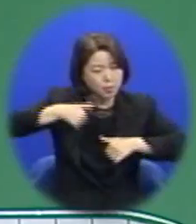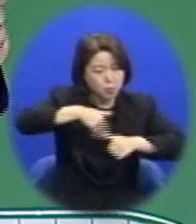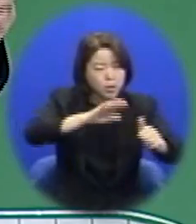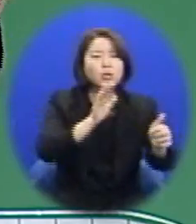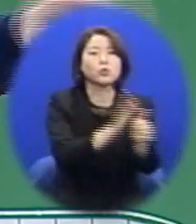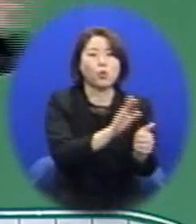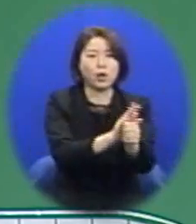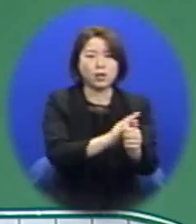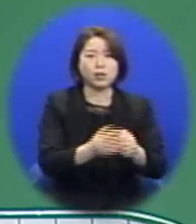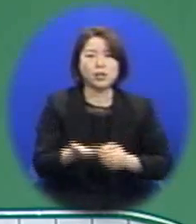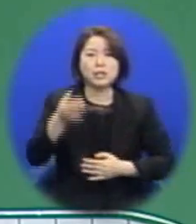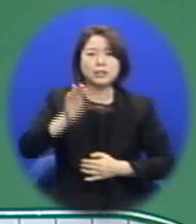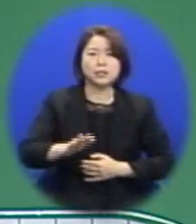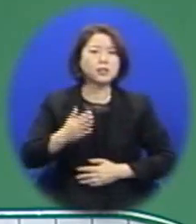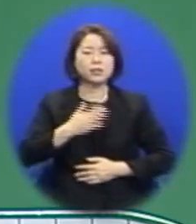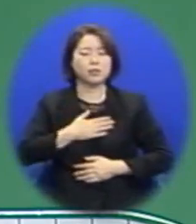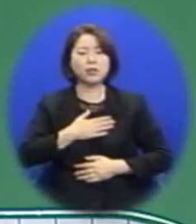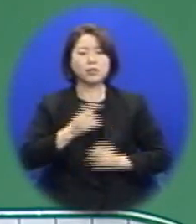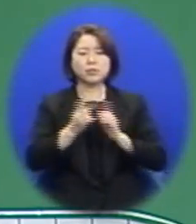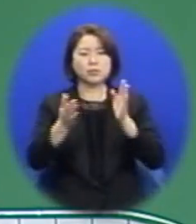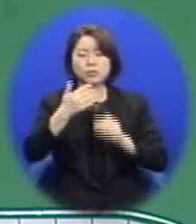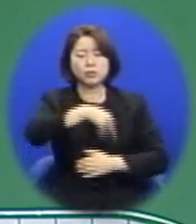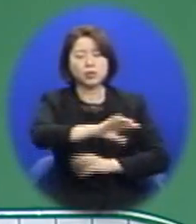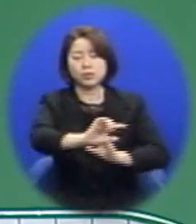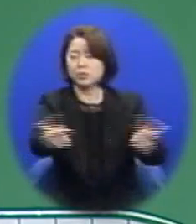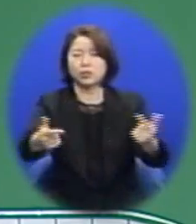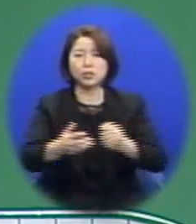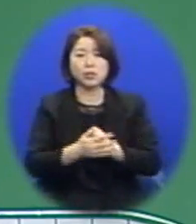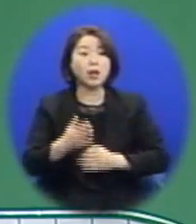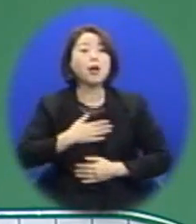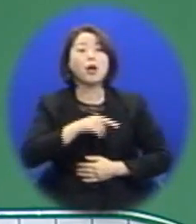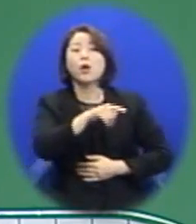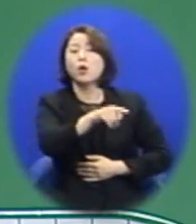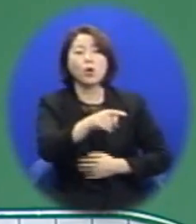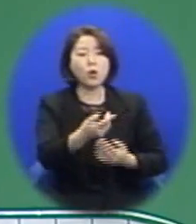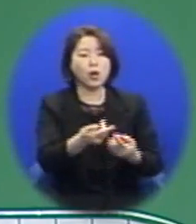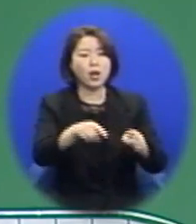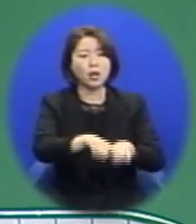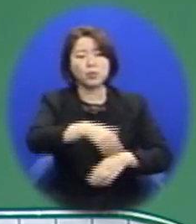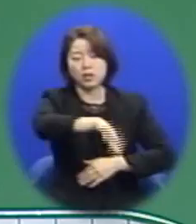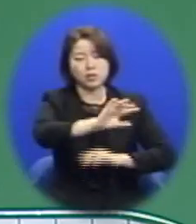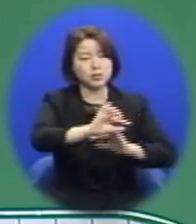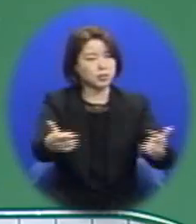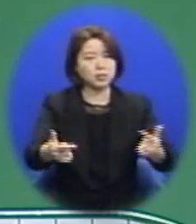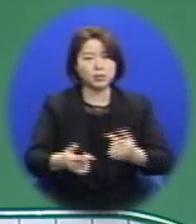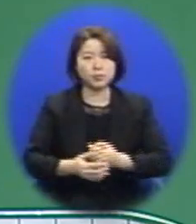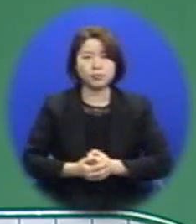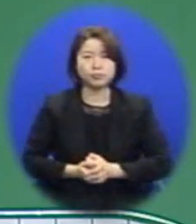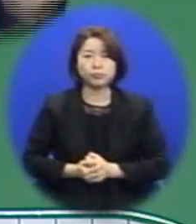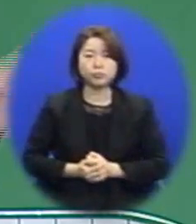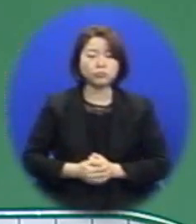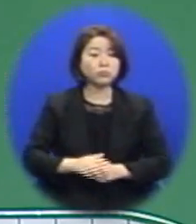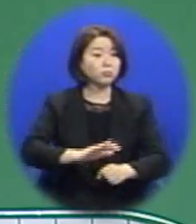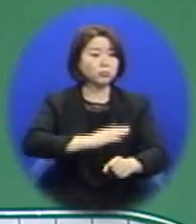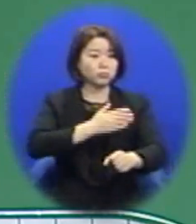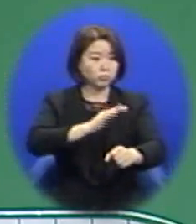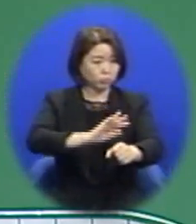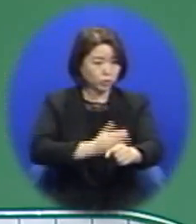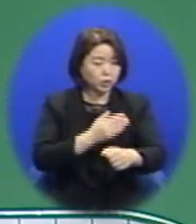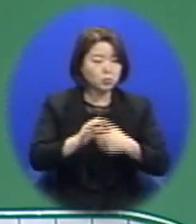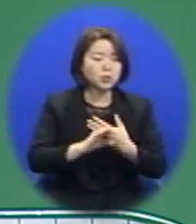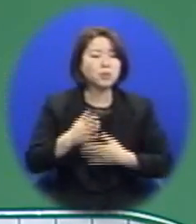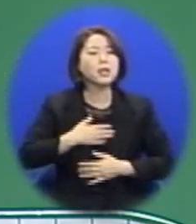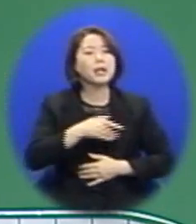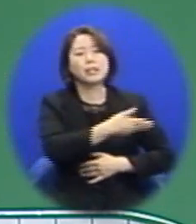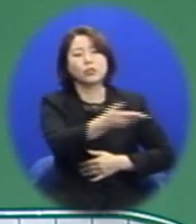그러나 나는 같이 안 갈 거야. 나는 너희들과 같이 안 갈 거야. 아 잘못하면 너희들 다 내가 다